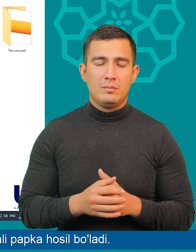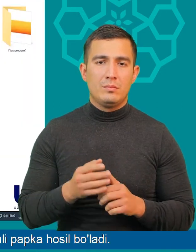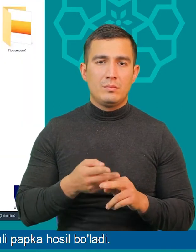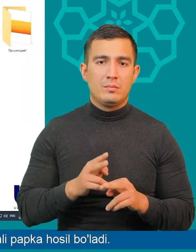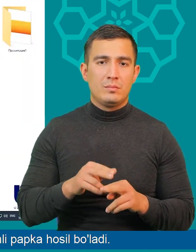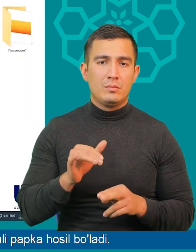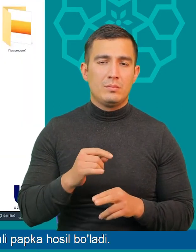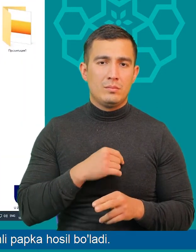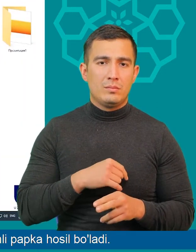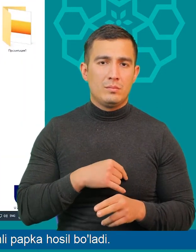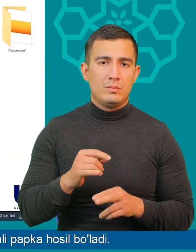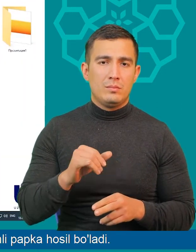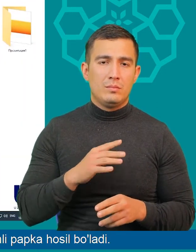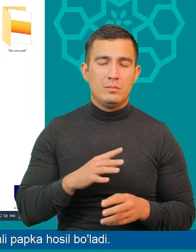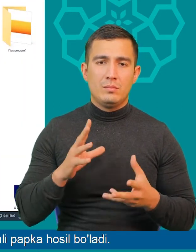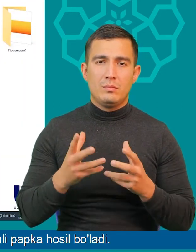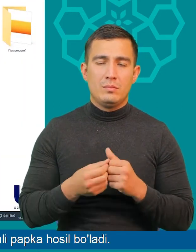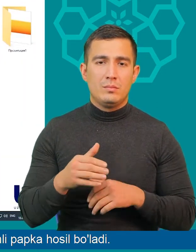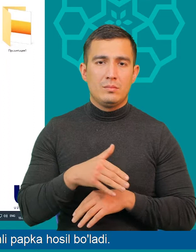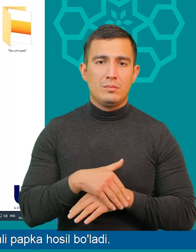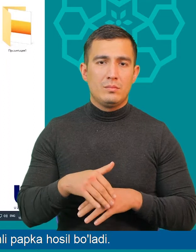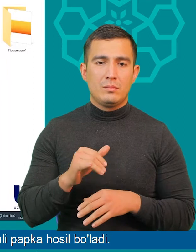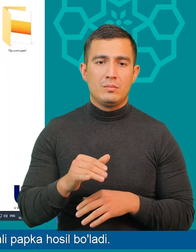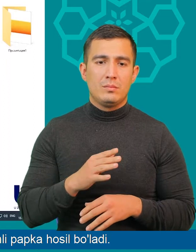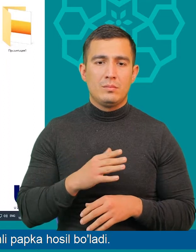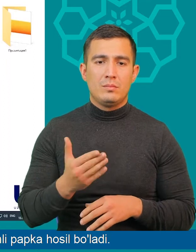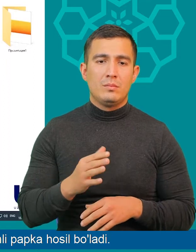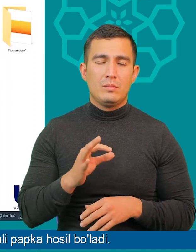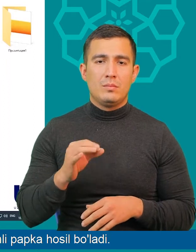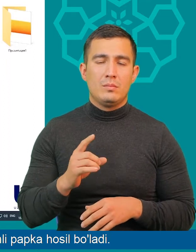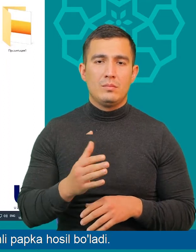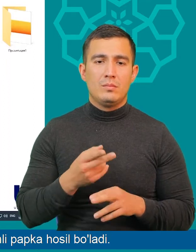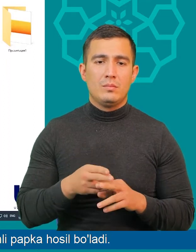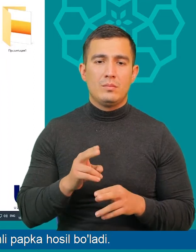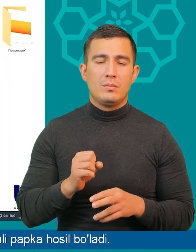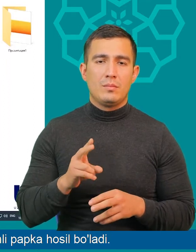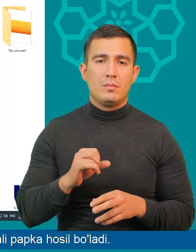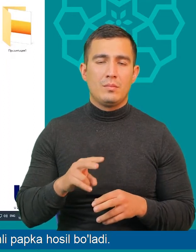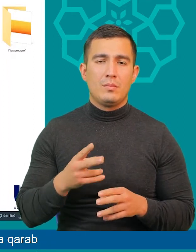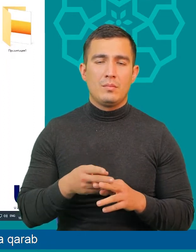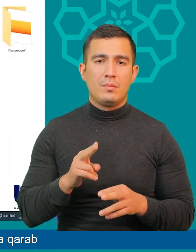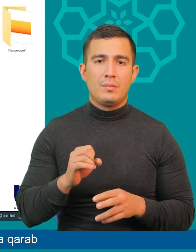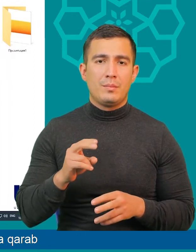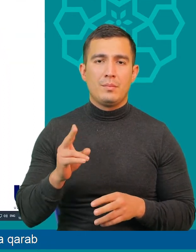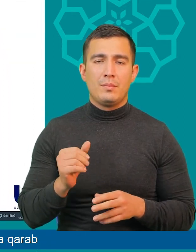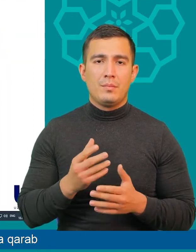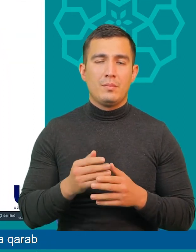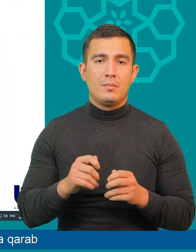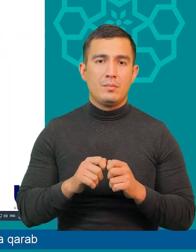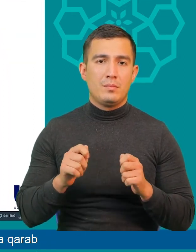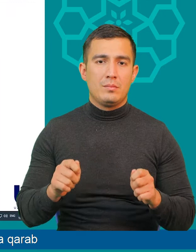Ushbu holatda bizning ko'rsatgan manzilimizda ospanel nomli papka hosil bo'ladi. Papkani